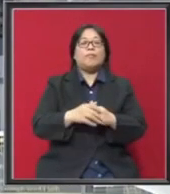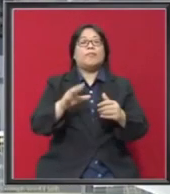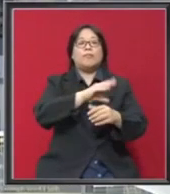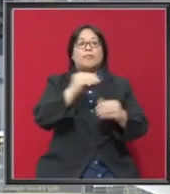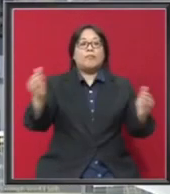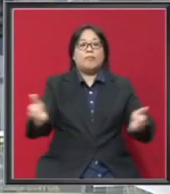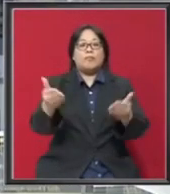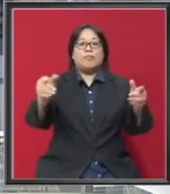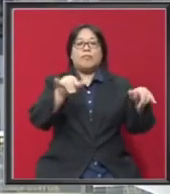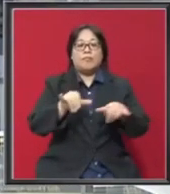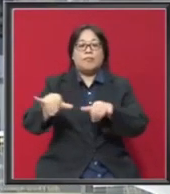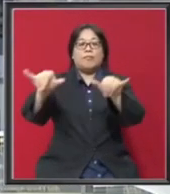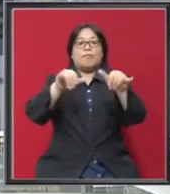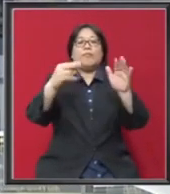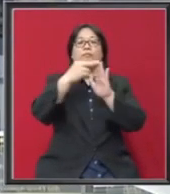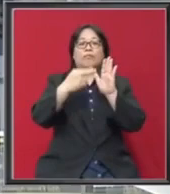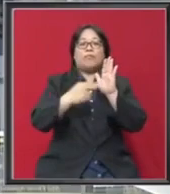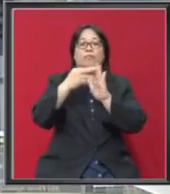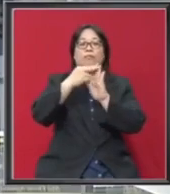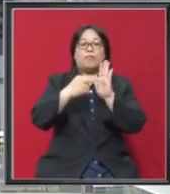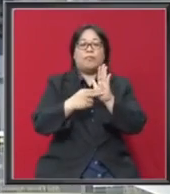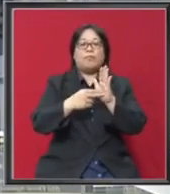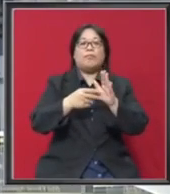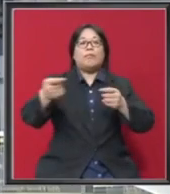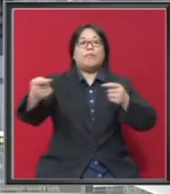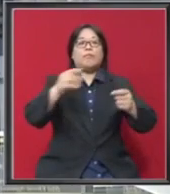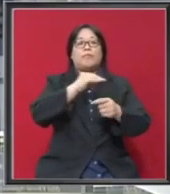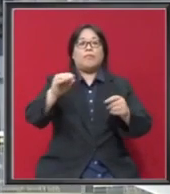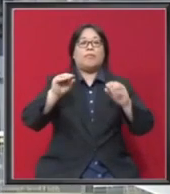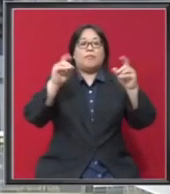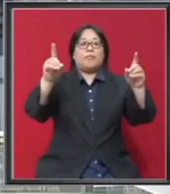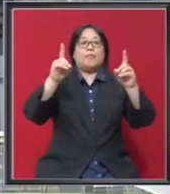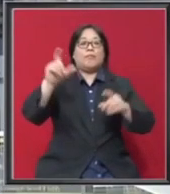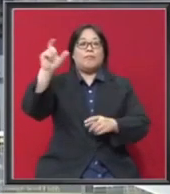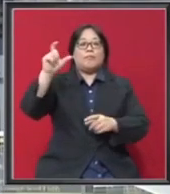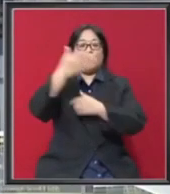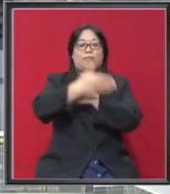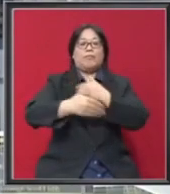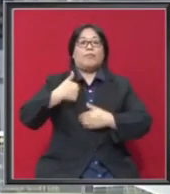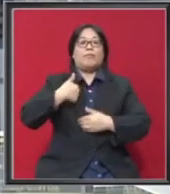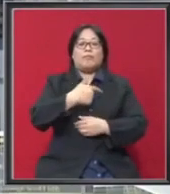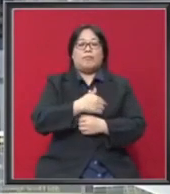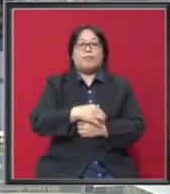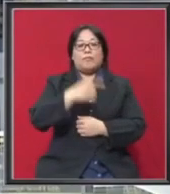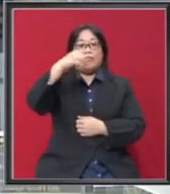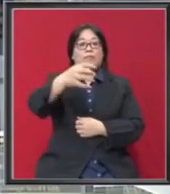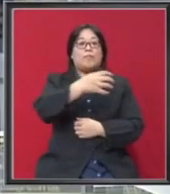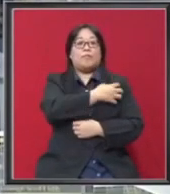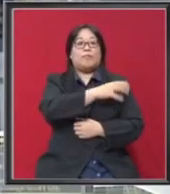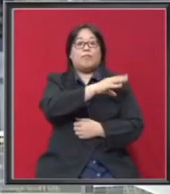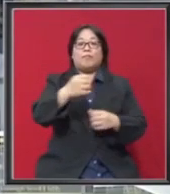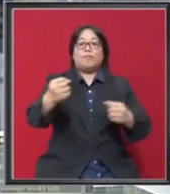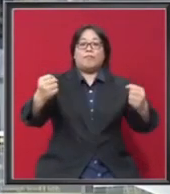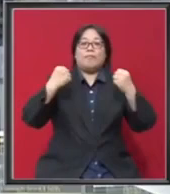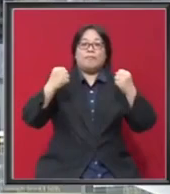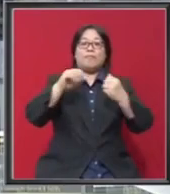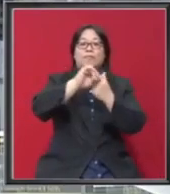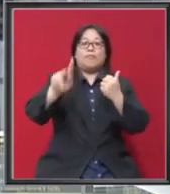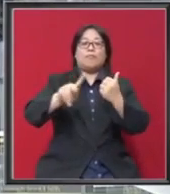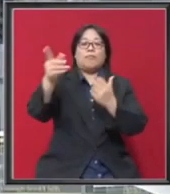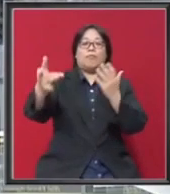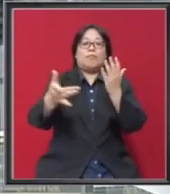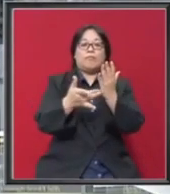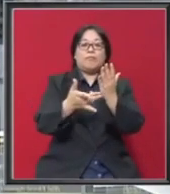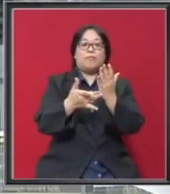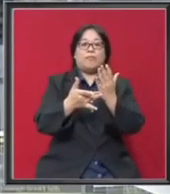menggalakkan persamaan undang-undang pentakwilan dan pendidikan Islam di negeri ini bagi memperkasakan dan memantapkan Jateng